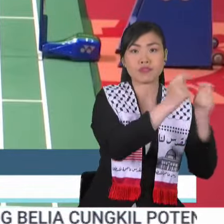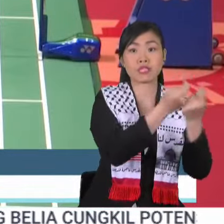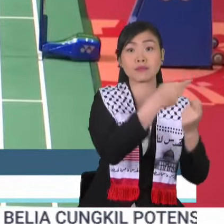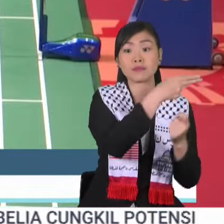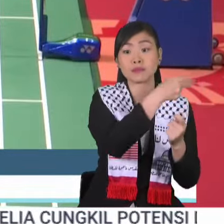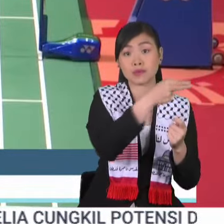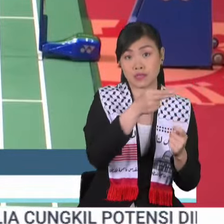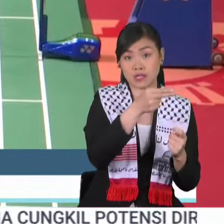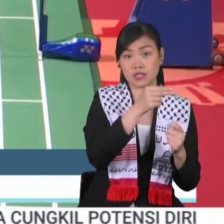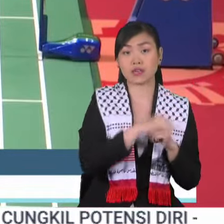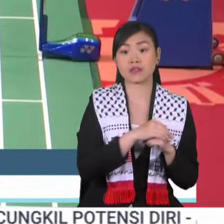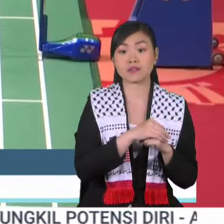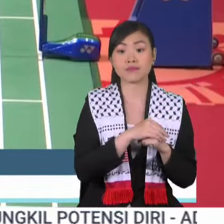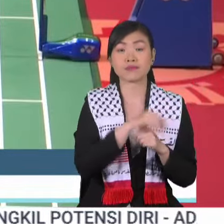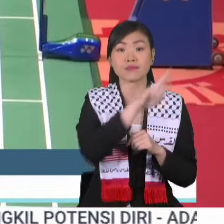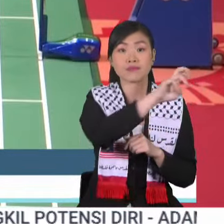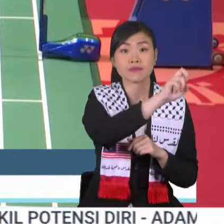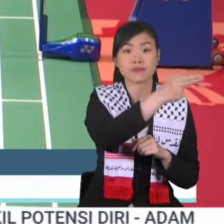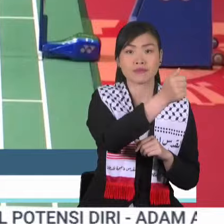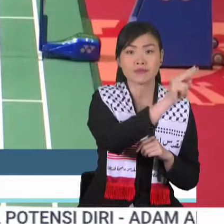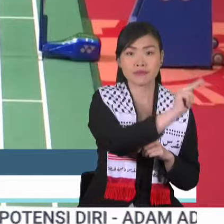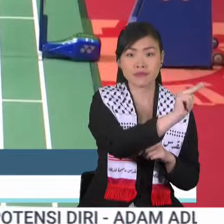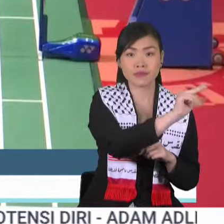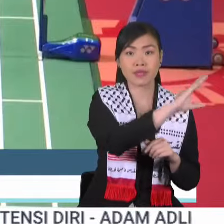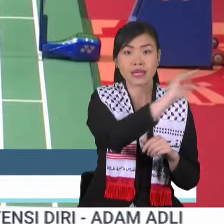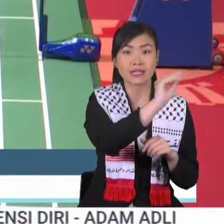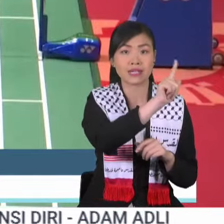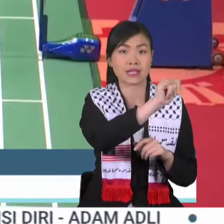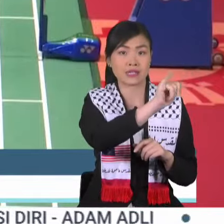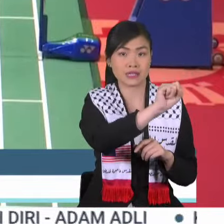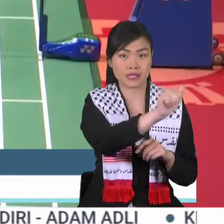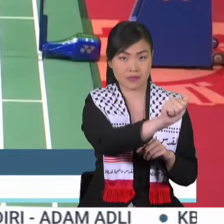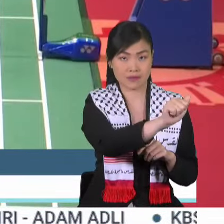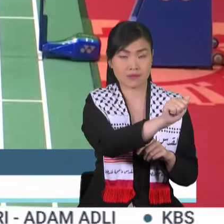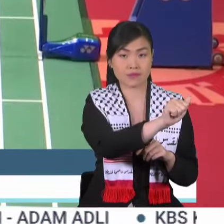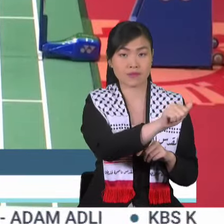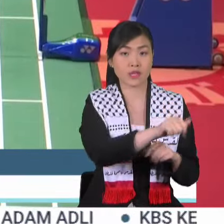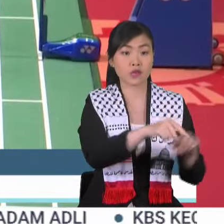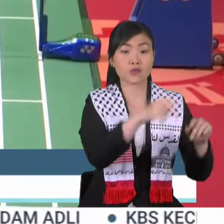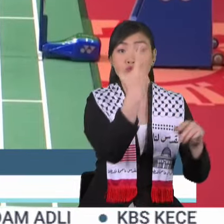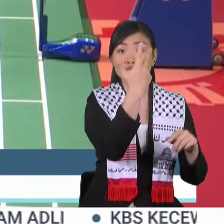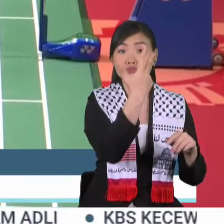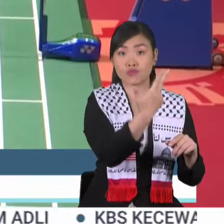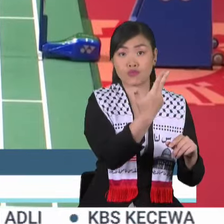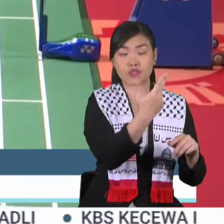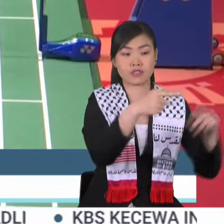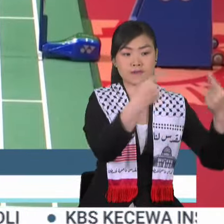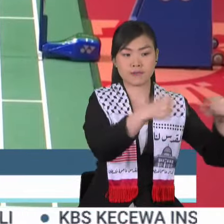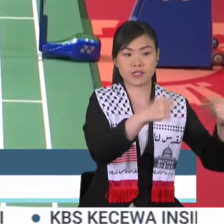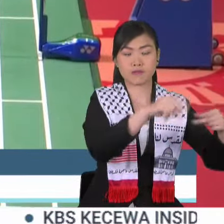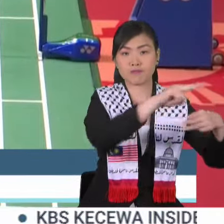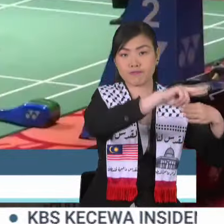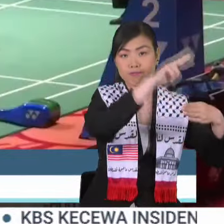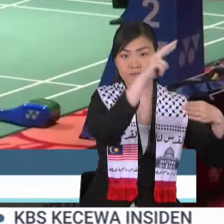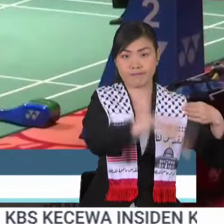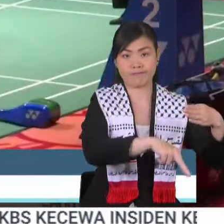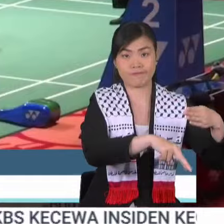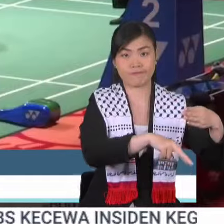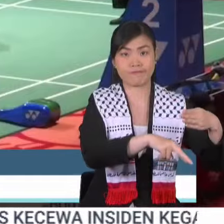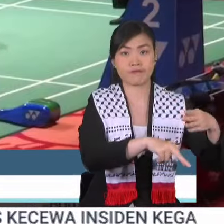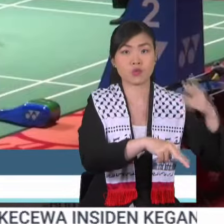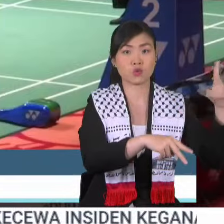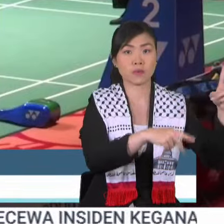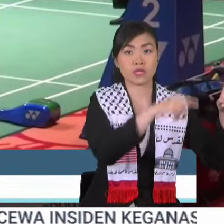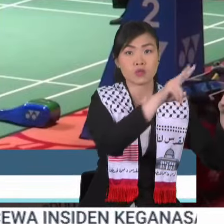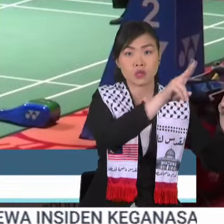pasangan Indonesia Rehan Naufal Kusharyanto, Lisa Ayu Kusumawati dengan keputusan